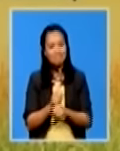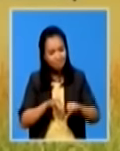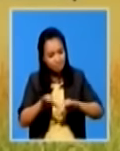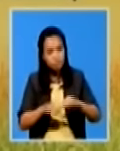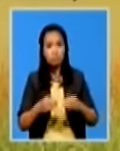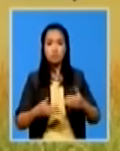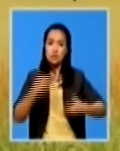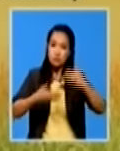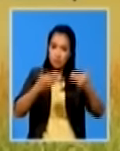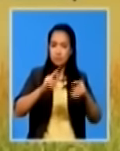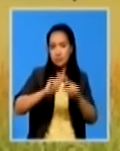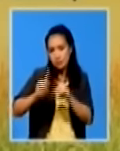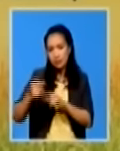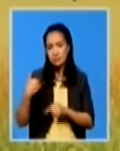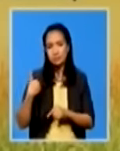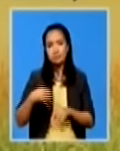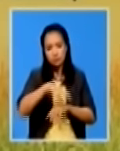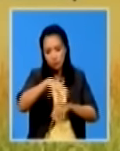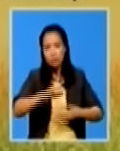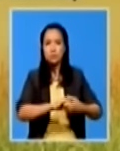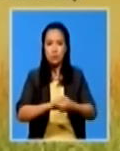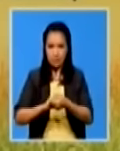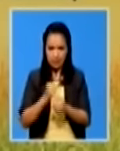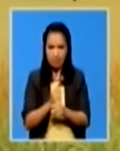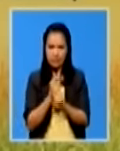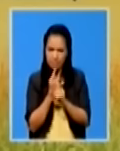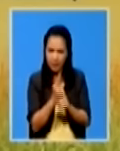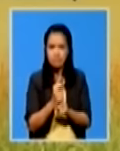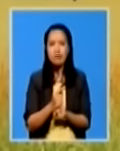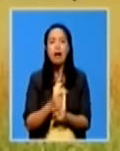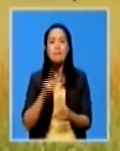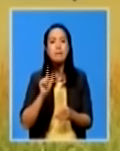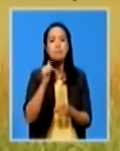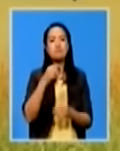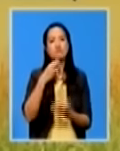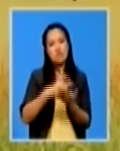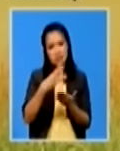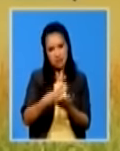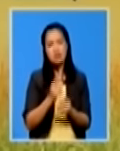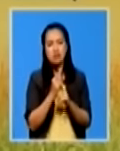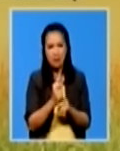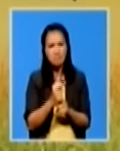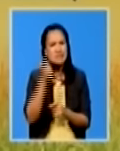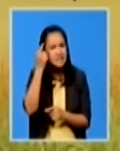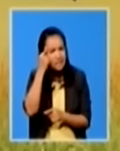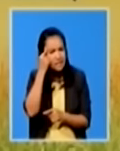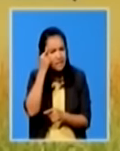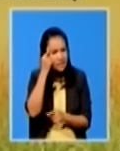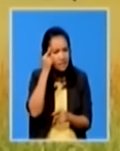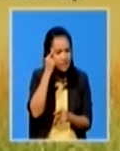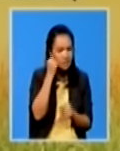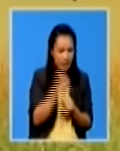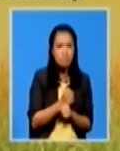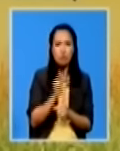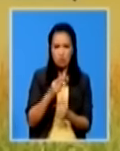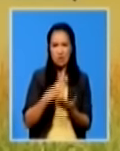ของหน่วยงานแล้วก็ทำตามหลักวิชาการด้วยทำอย่างใดอย่างหนึ่งไม่ได้หรอกครับนะคิดจะทำแล้วก็ทำไม่มีหลักวิช